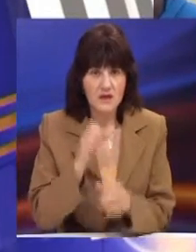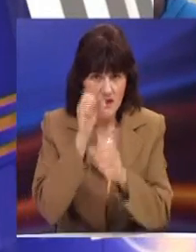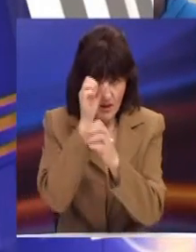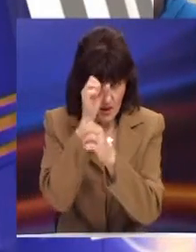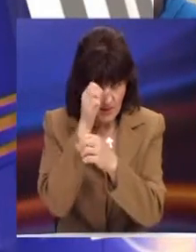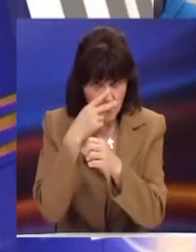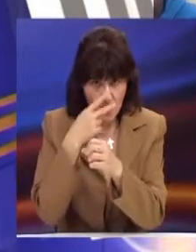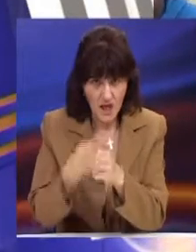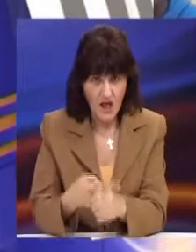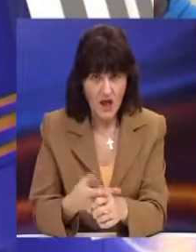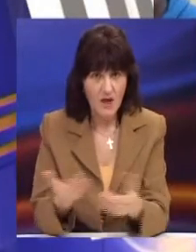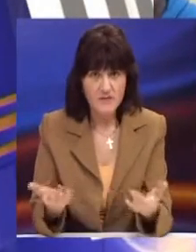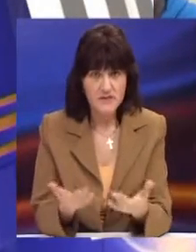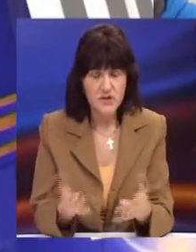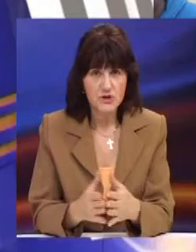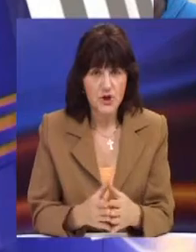kroz mikroskop.